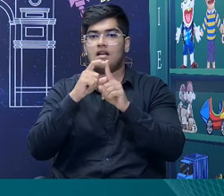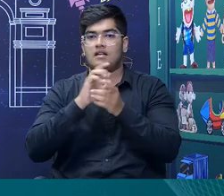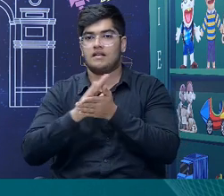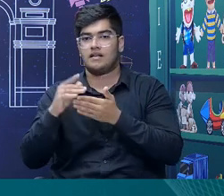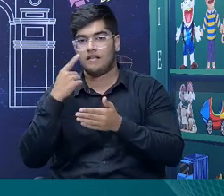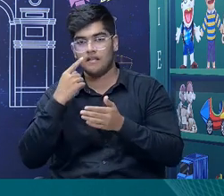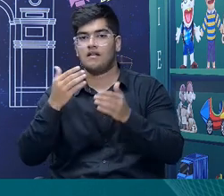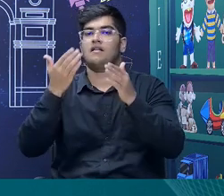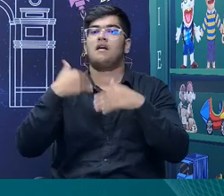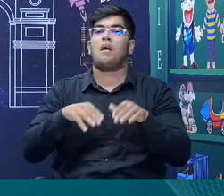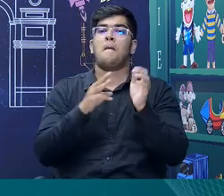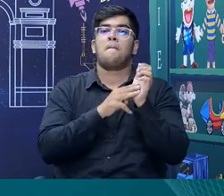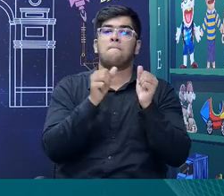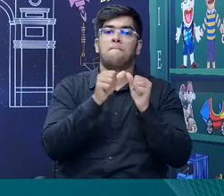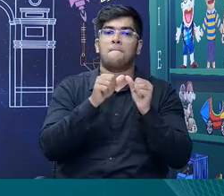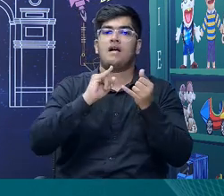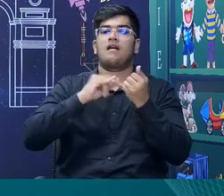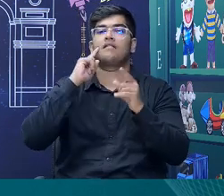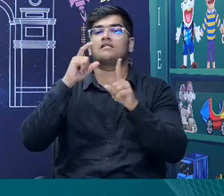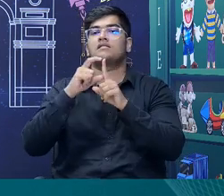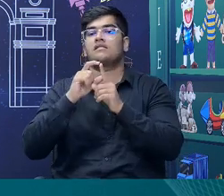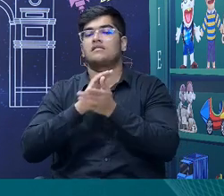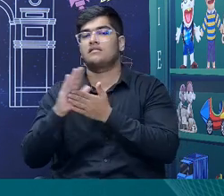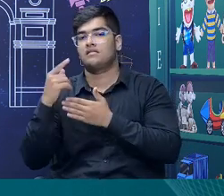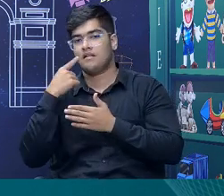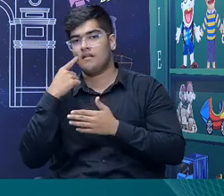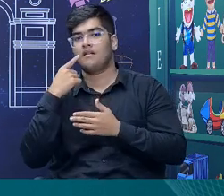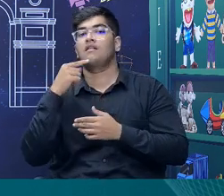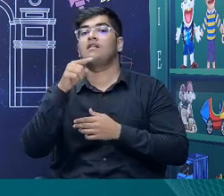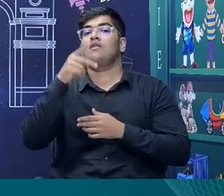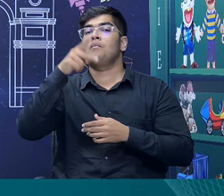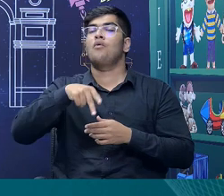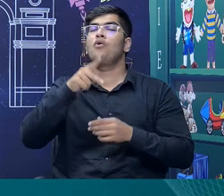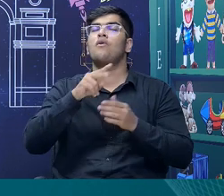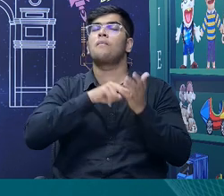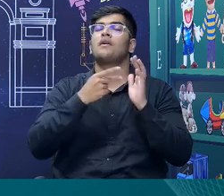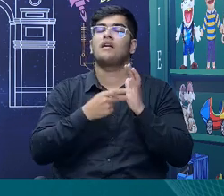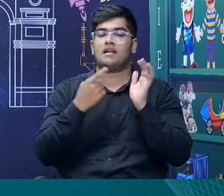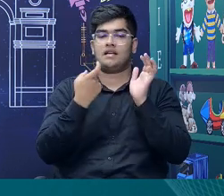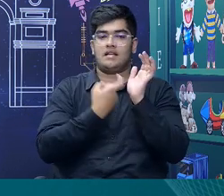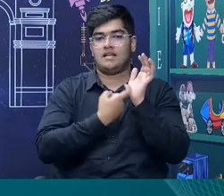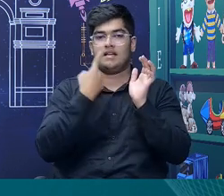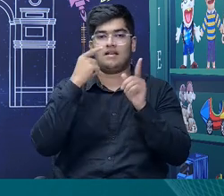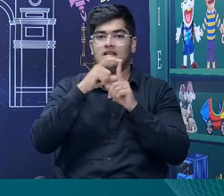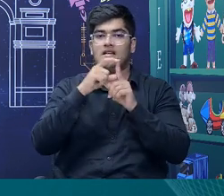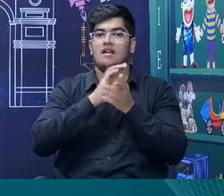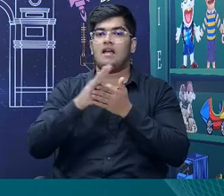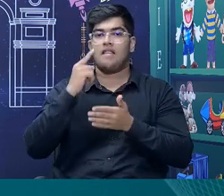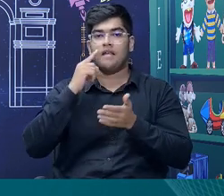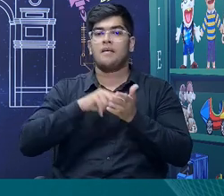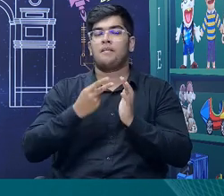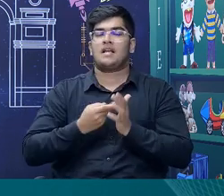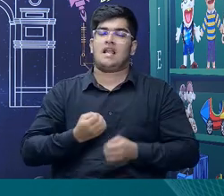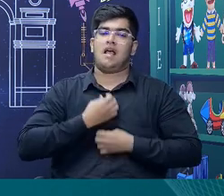वृद्धि और सिद्धि का मतलब है अगेन प्रोस्पेरिटी से वृद्धि यानी की बहुत खुशहाली